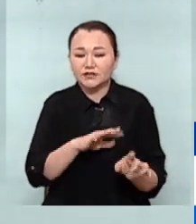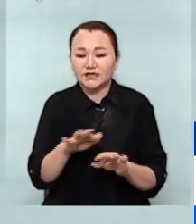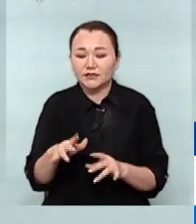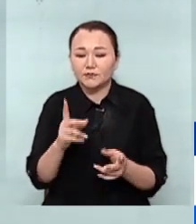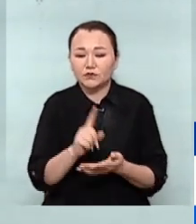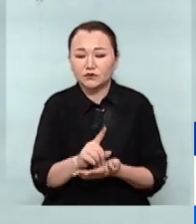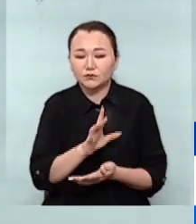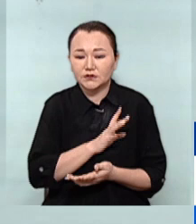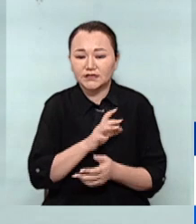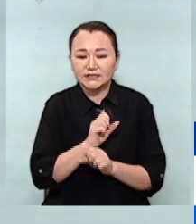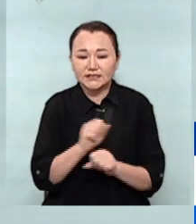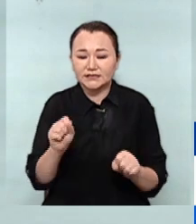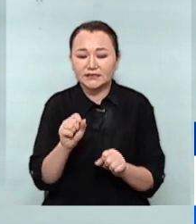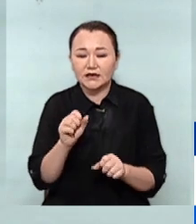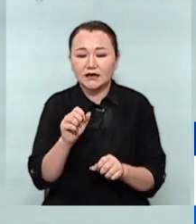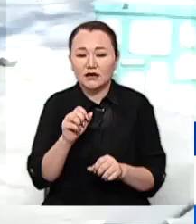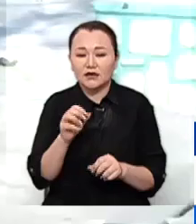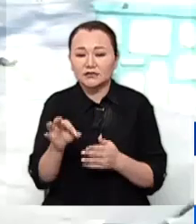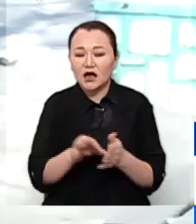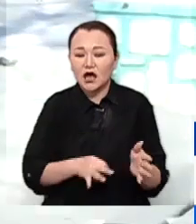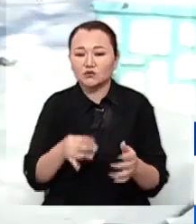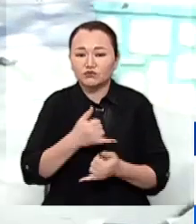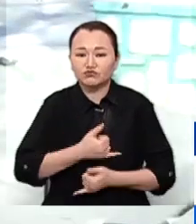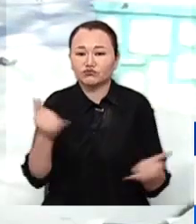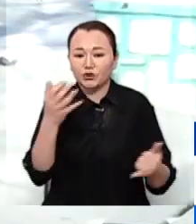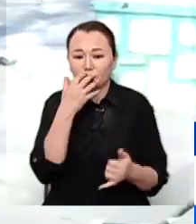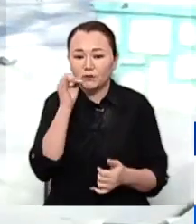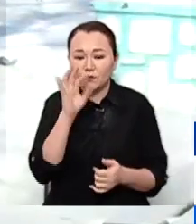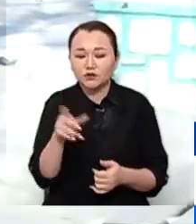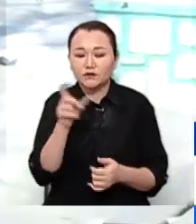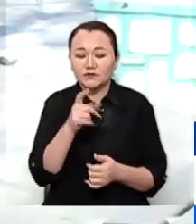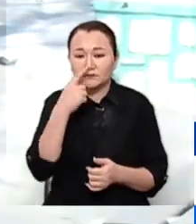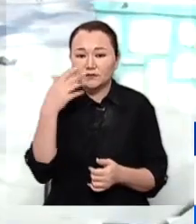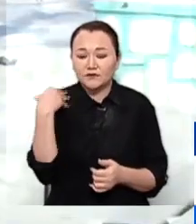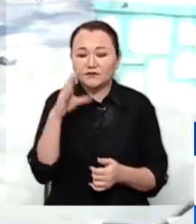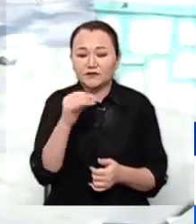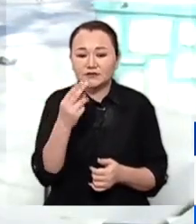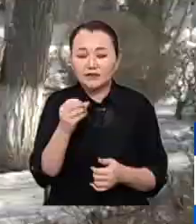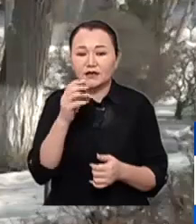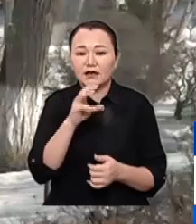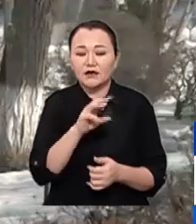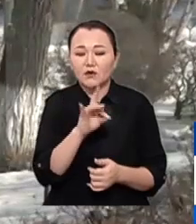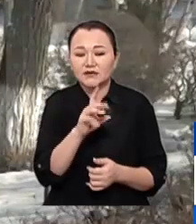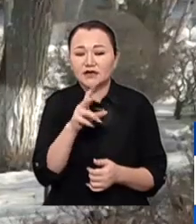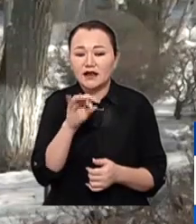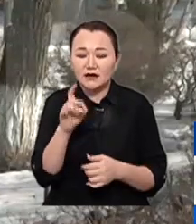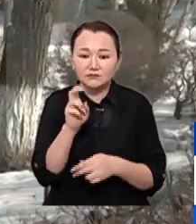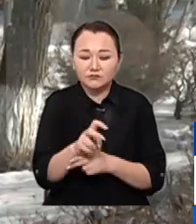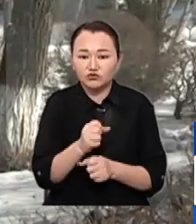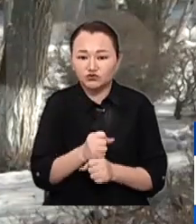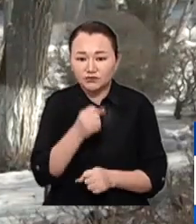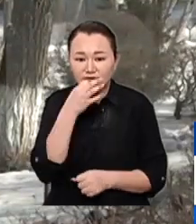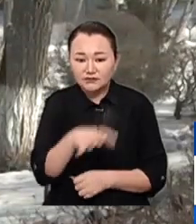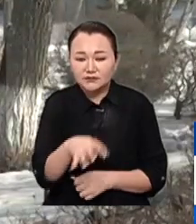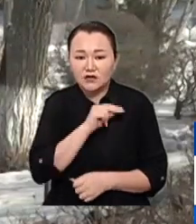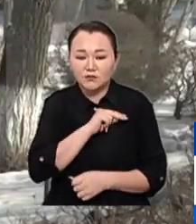так как нельзя было останавливать станцию. На выходных Экибастуз посетил вице-премьер страны Роман Скляр. Он подверг жесткой критике